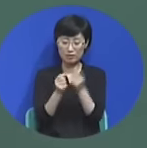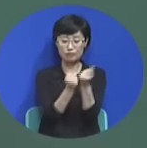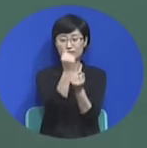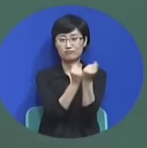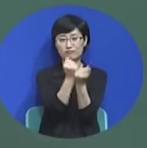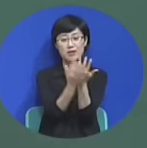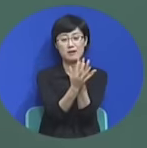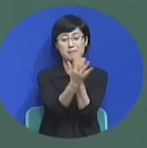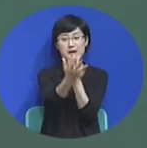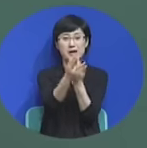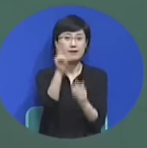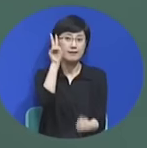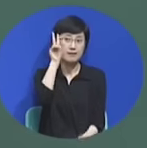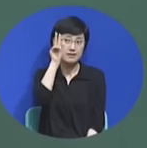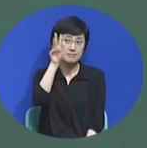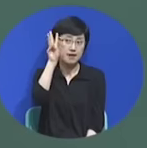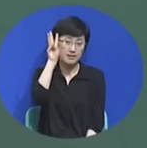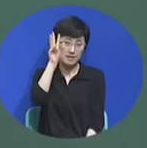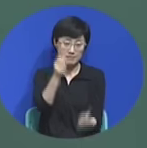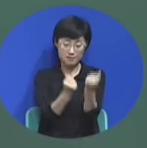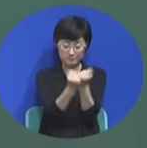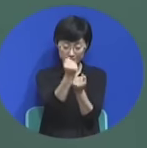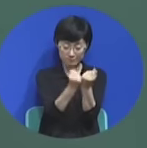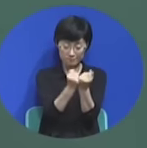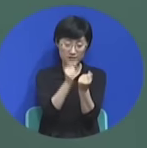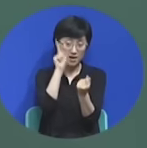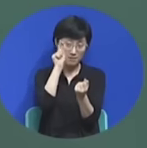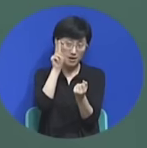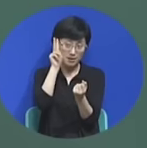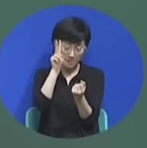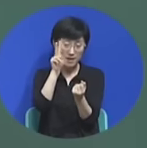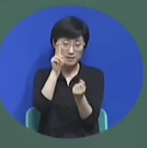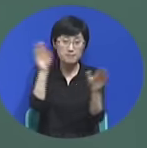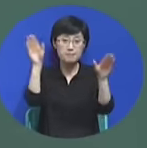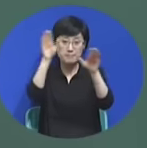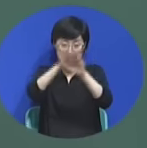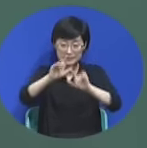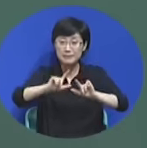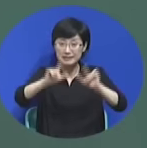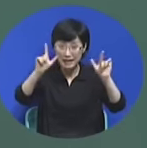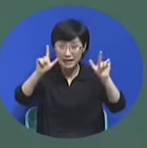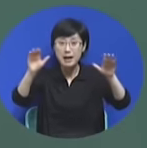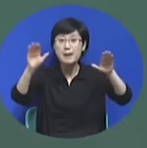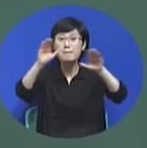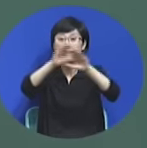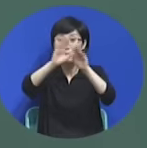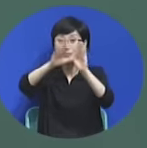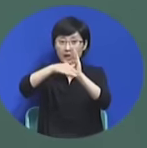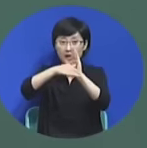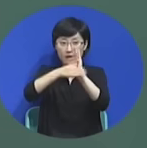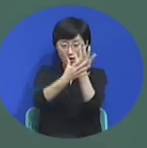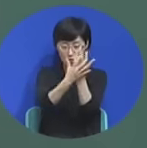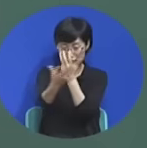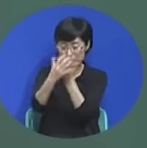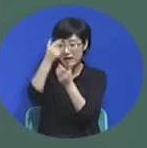我跟孩子们一起做施工的时候去了灵修会。 한 2박 3일 동안 수련을 하다가 이제 마지막 날 기도의 밤 되는 그날 있다 왔어요.